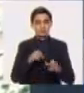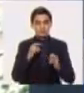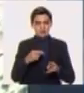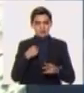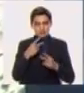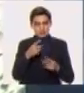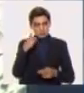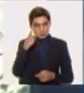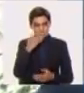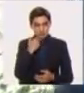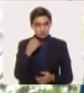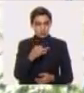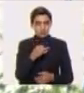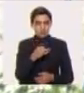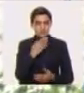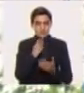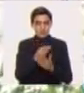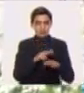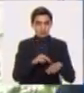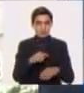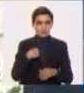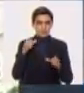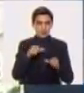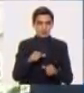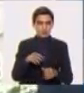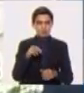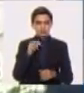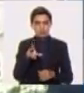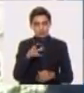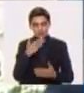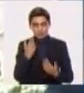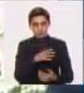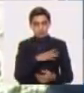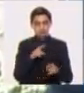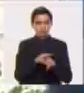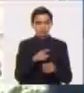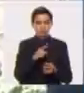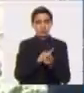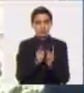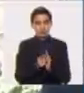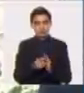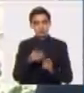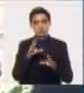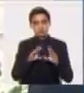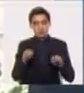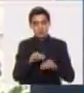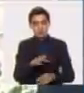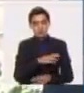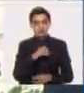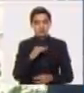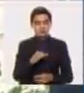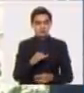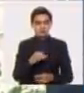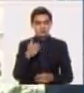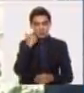тұр, мас емес. Қызметтік өзінің құқықтарын пайдаланып атқан жоқ, удостоверение көрсетіп атқан жоқ. Ол наоборот, оларды успокоить етіп,